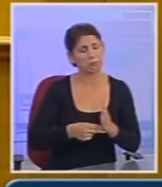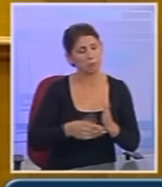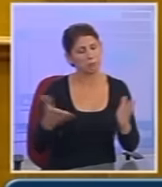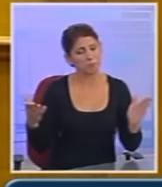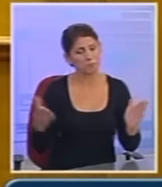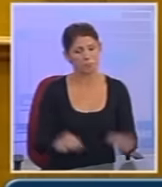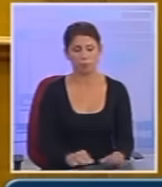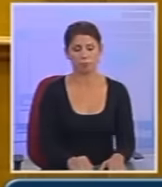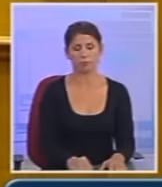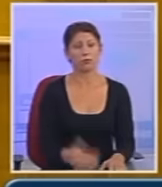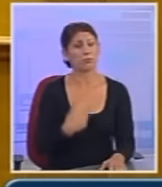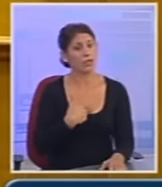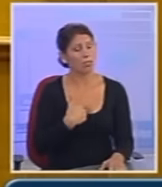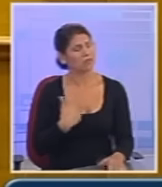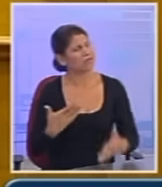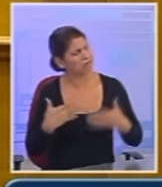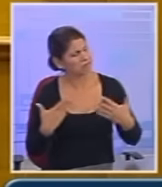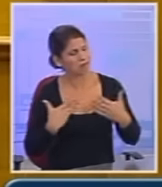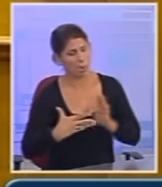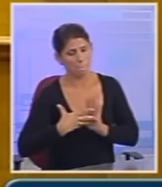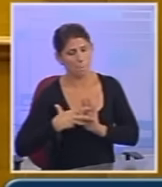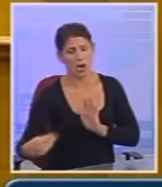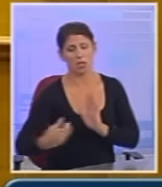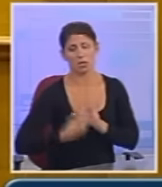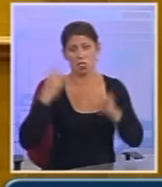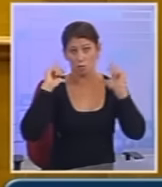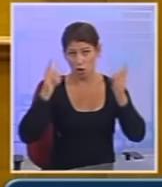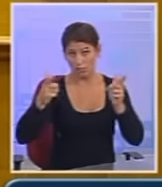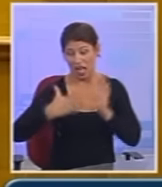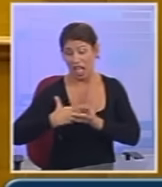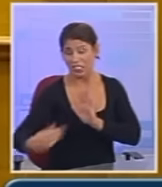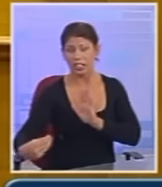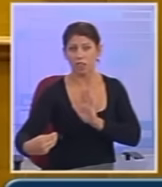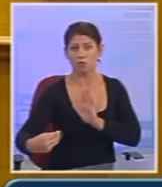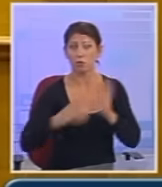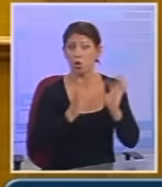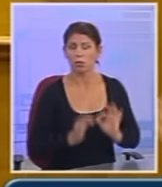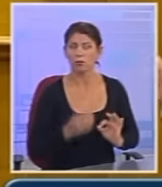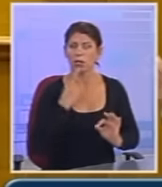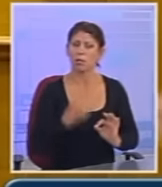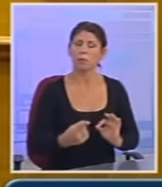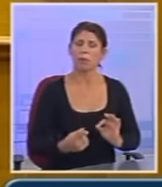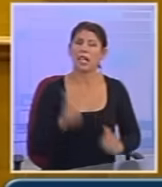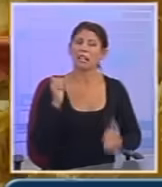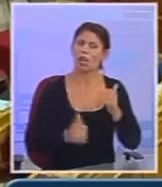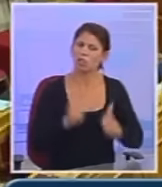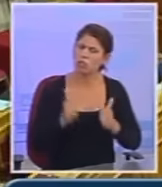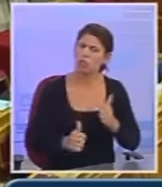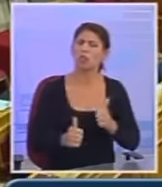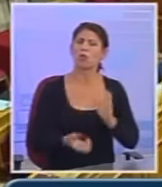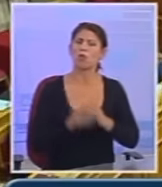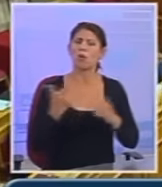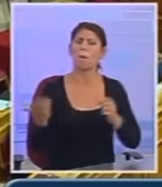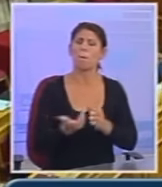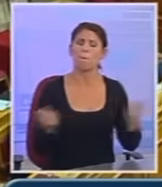Χαίρομαι όμως που αντιγράφοντας τις δικές μας αρχές και στόχους μιλήσατε για την ανάγκη ανταγωνιστικότητα σε ένα νέο παραγωγικό μοντέλο. Εδώ